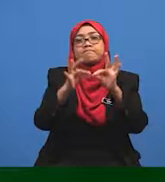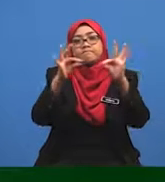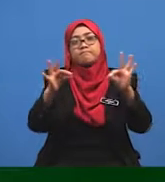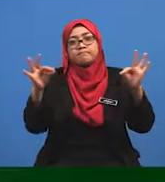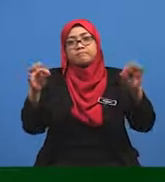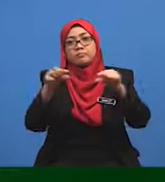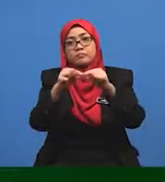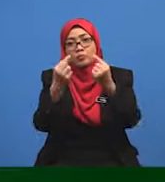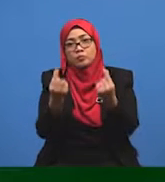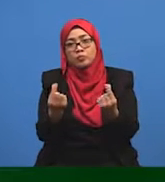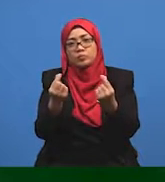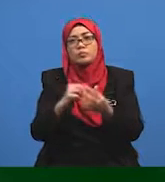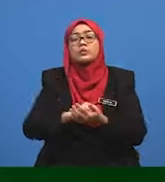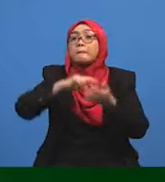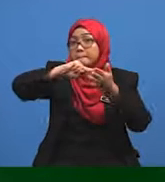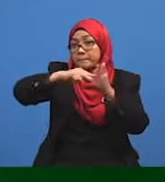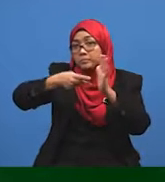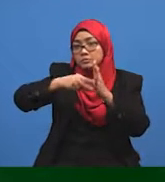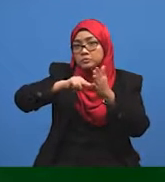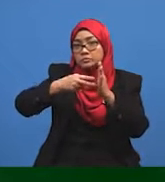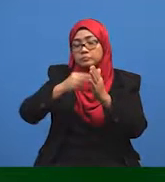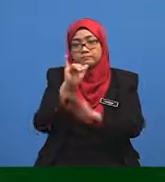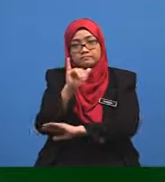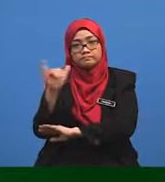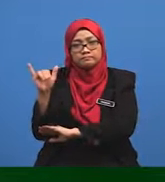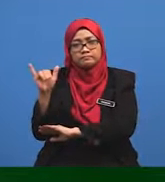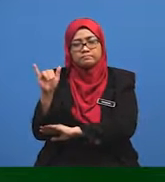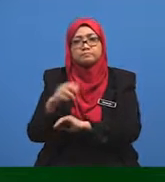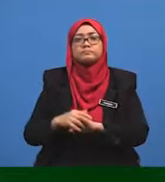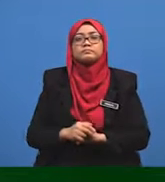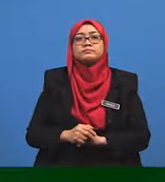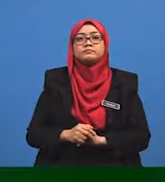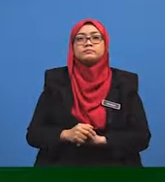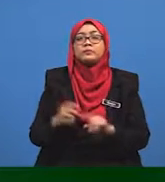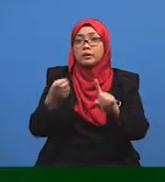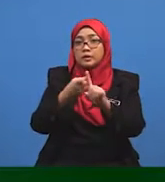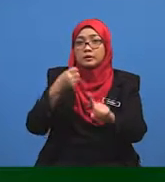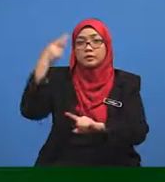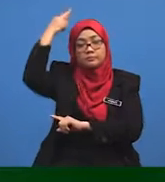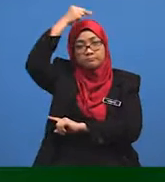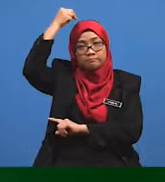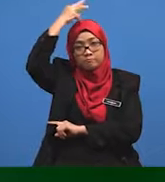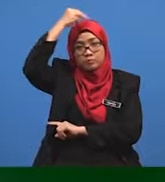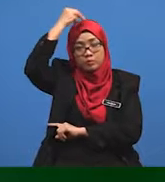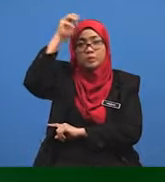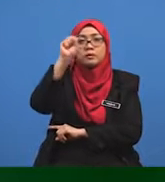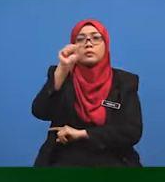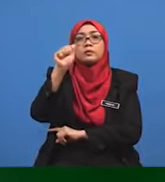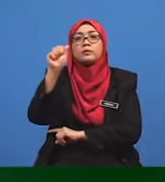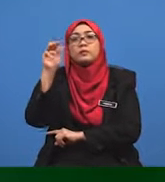mal'un. Daripada Ibnu Umar radhiyallahu anhuma, daripada Nabi Muhammad sallallahu alaihi wasallam